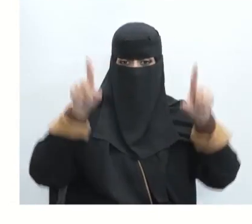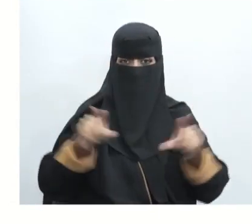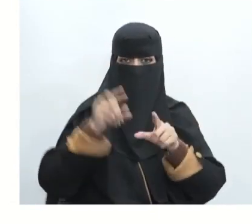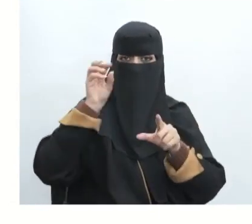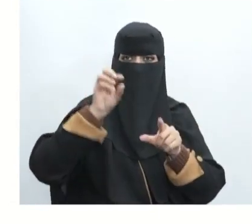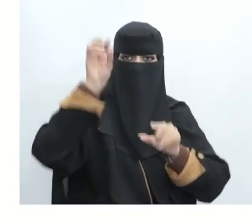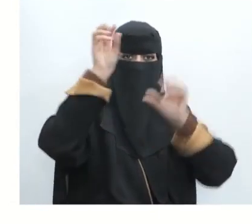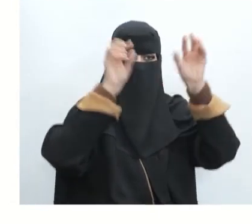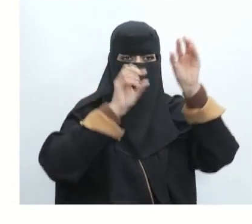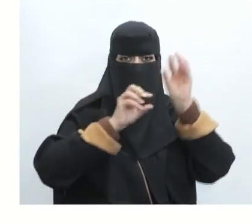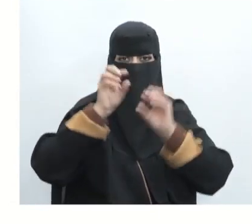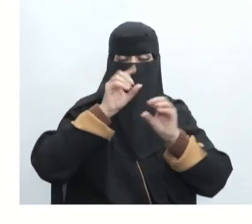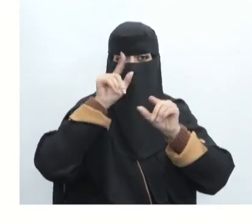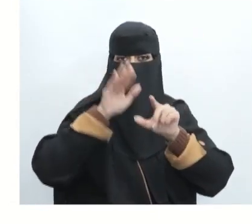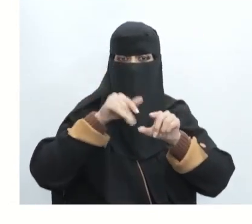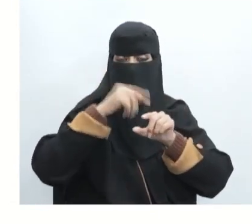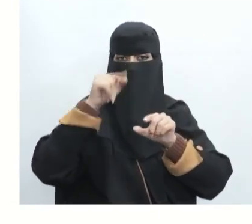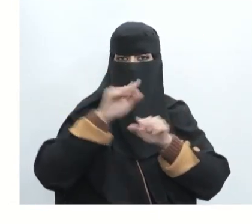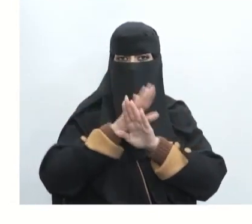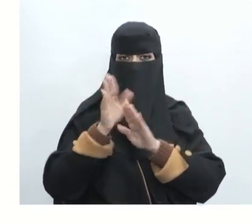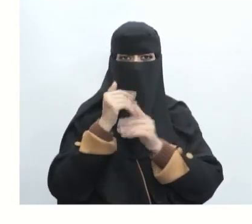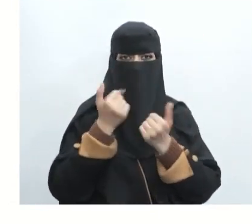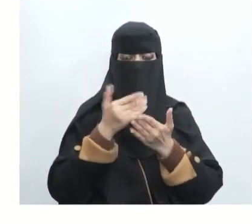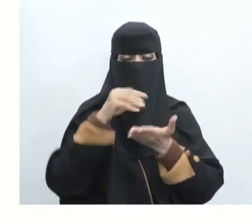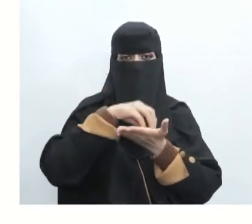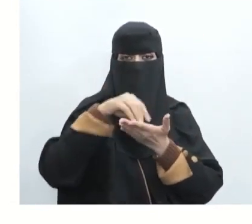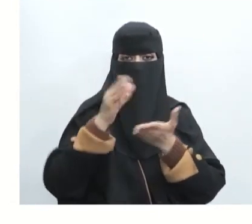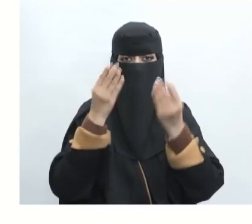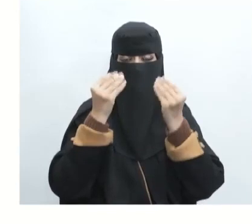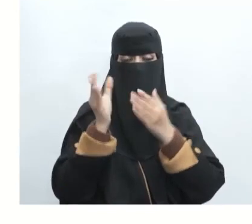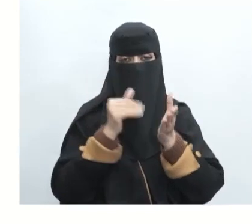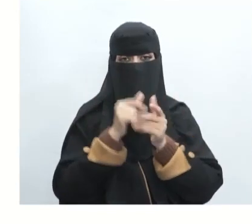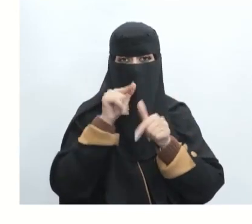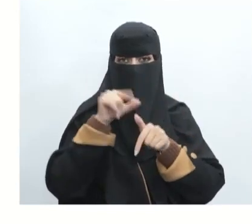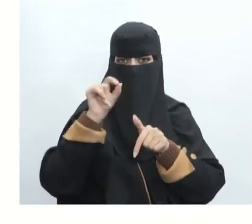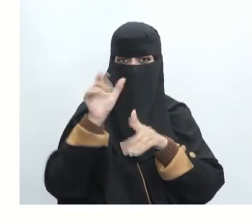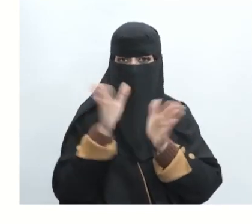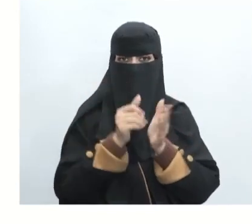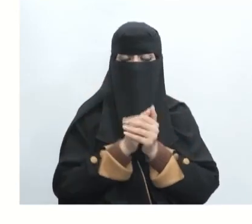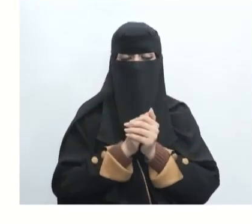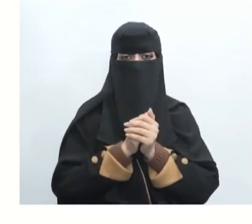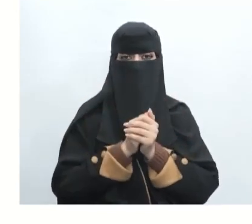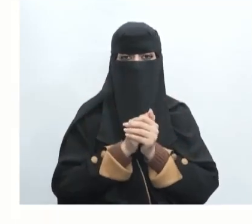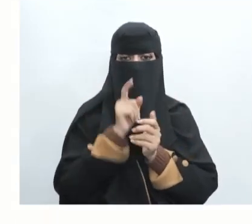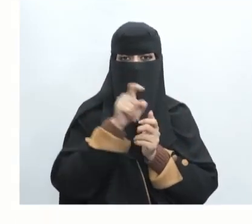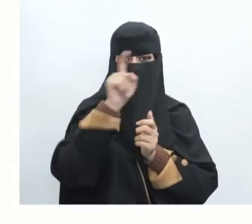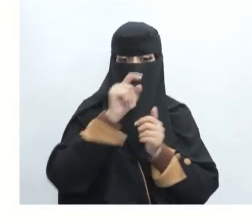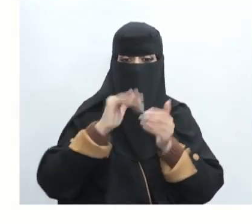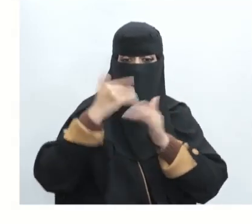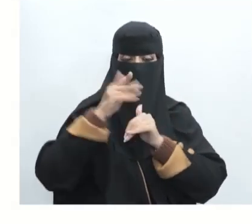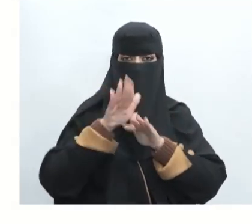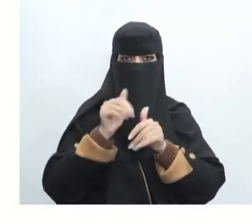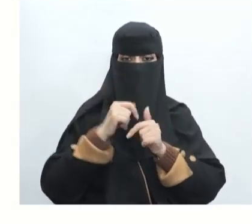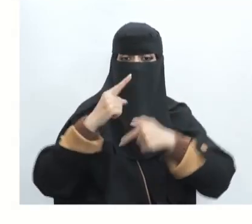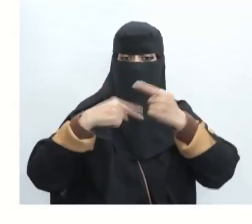وضعناها على خريطه صما من غير معلومات احسنتم ابنائي وبنات الطلاب بس السؤال الثاني